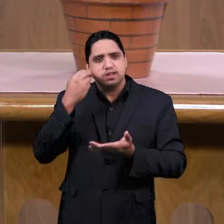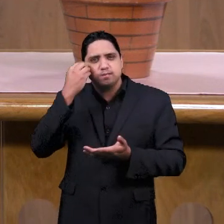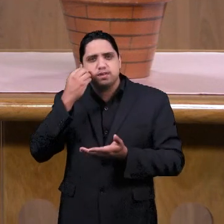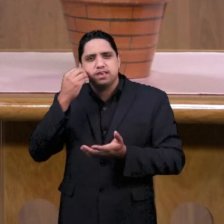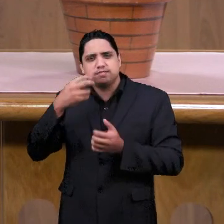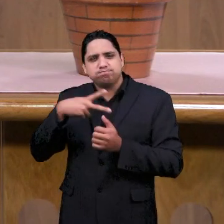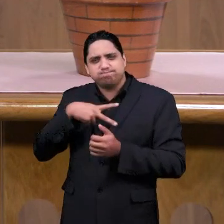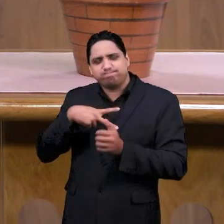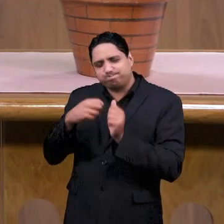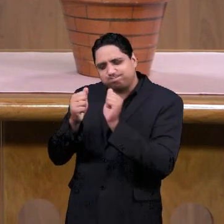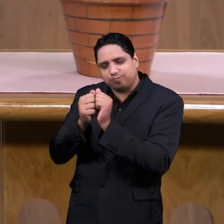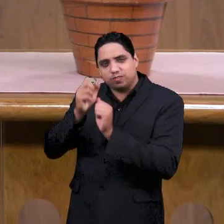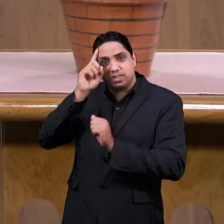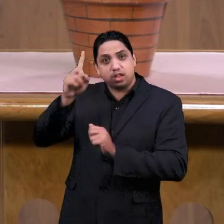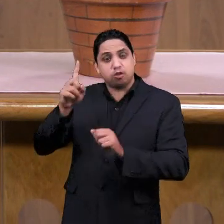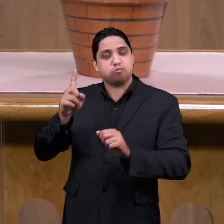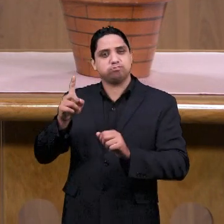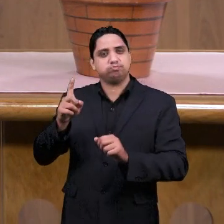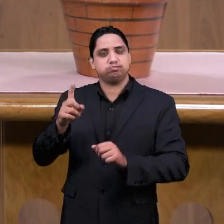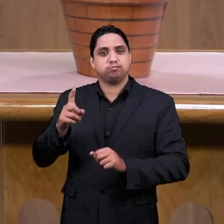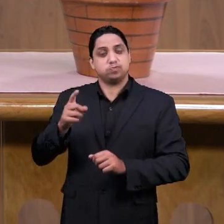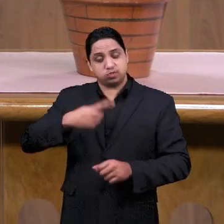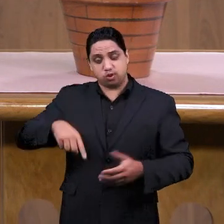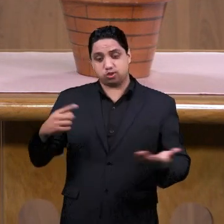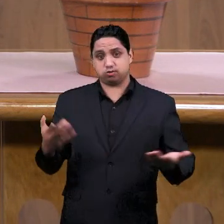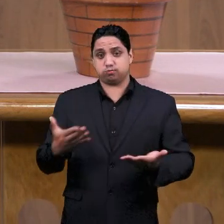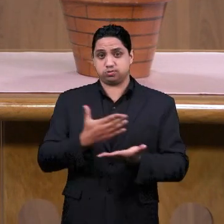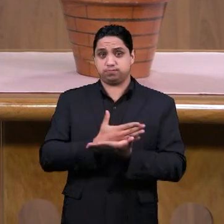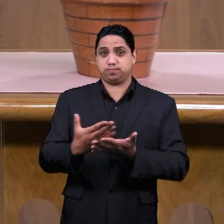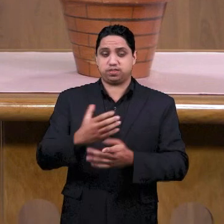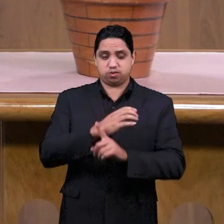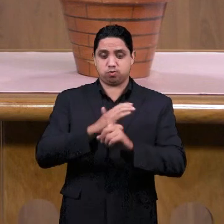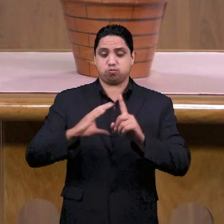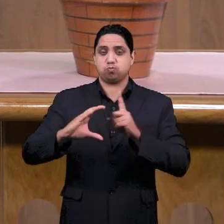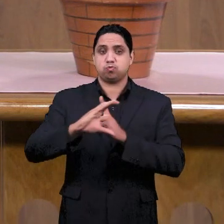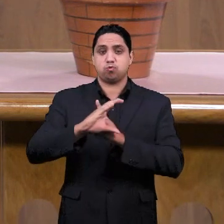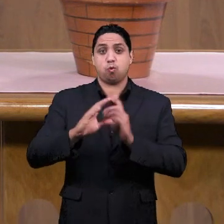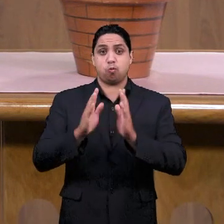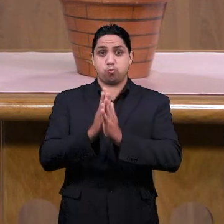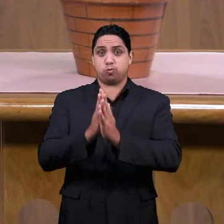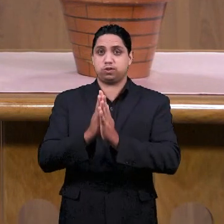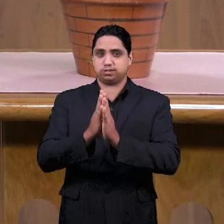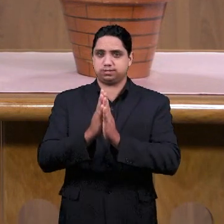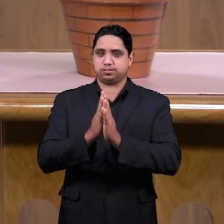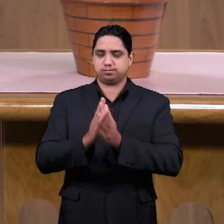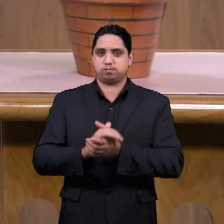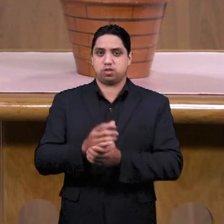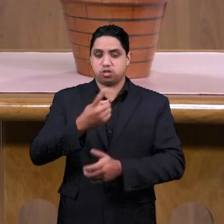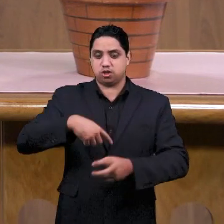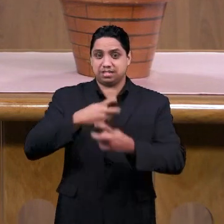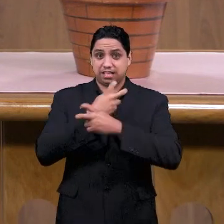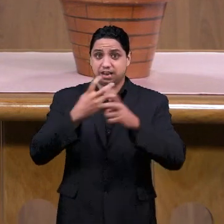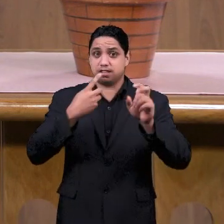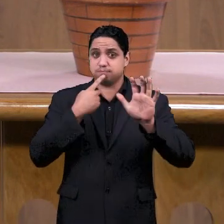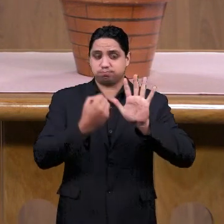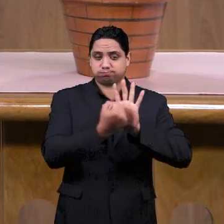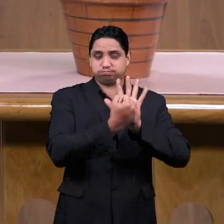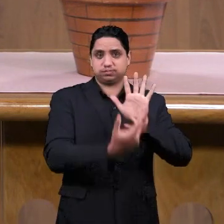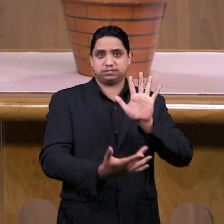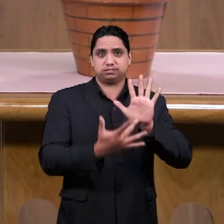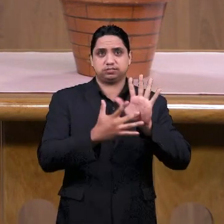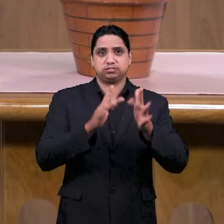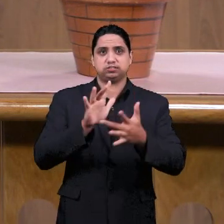с нами переживания с Богом живым. И мы начнем это богослужение с молитвы воззвания. Мы